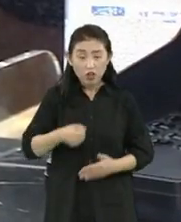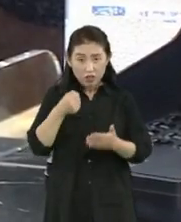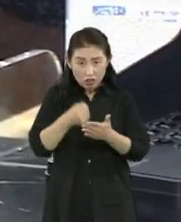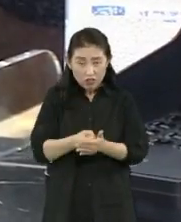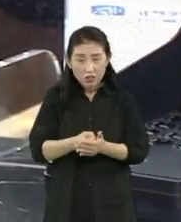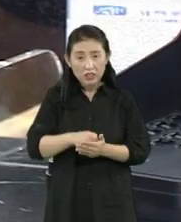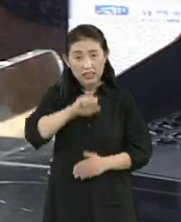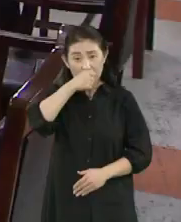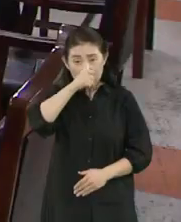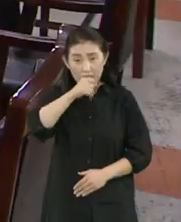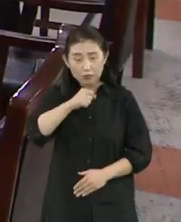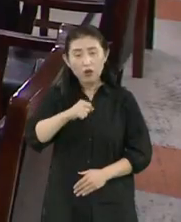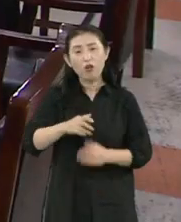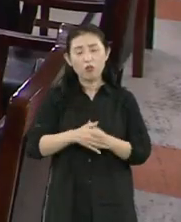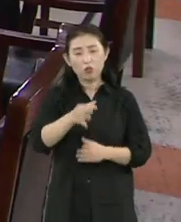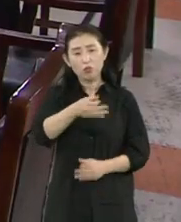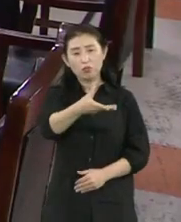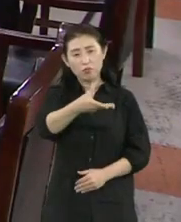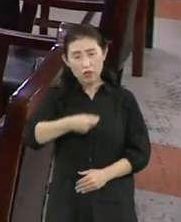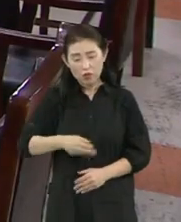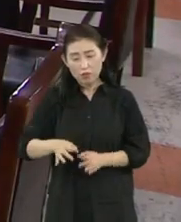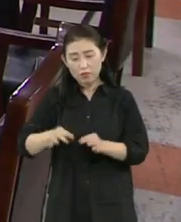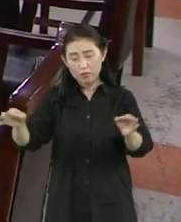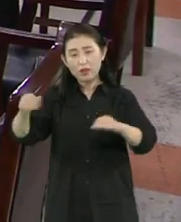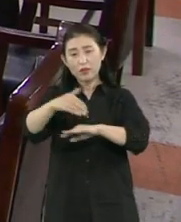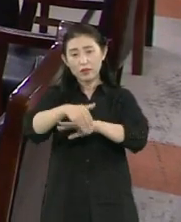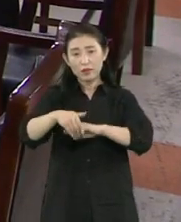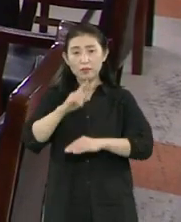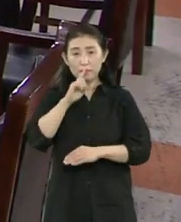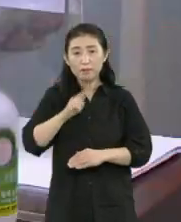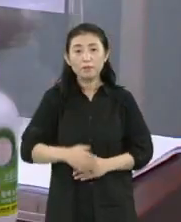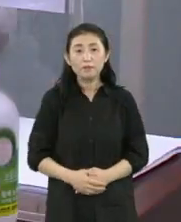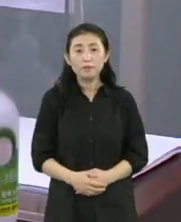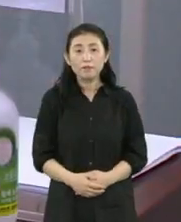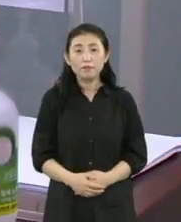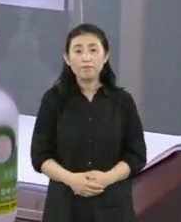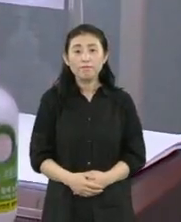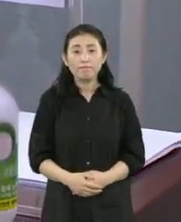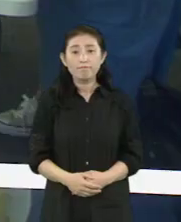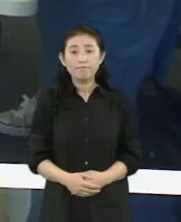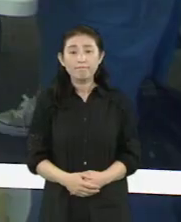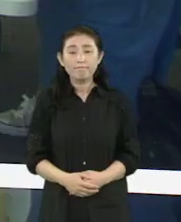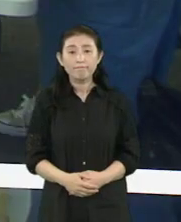경우 예산은 지방채 발행으로 충당할 계획이라고 전했습니다.